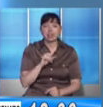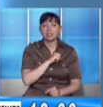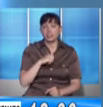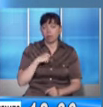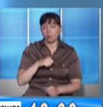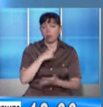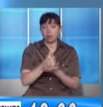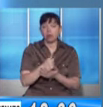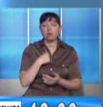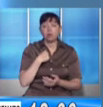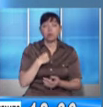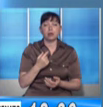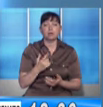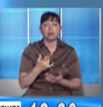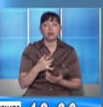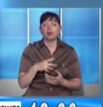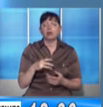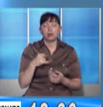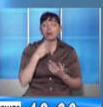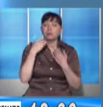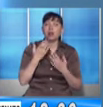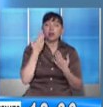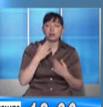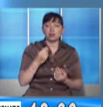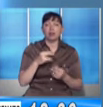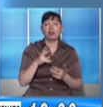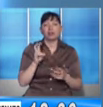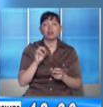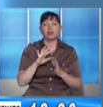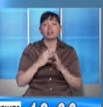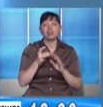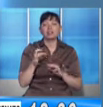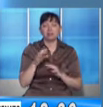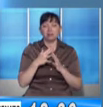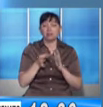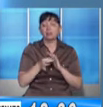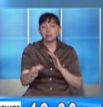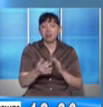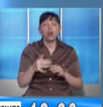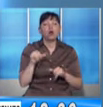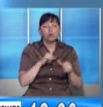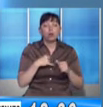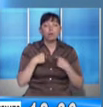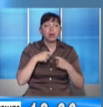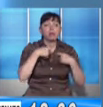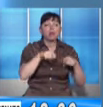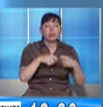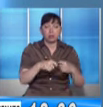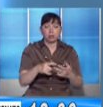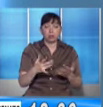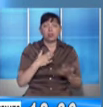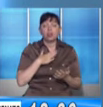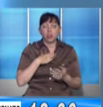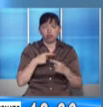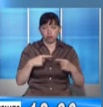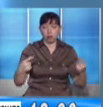și peste tot unde mergem, ne întreabă țăranii când vom ajunge să avem unde ne vinde marfa. Iată, exact această lege am promovat-o,